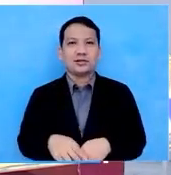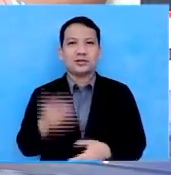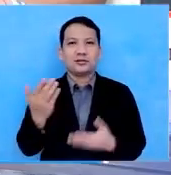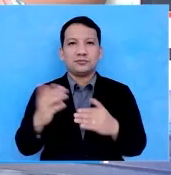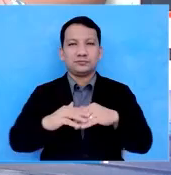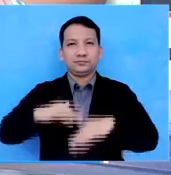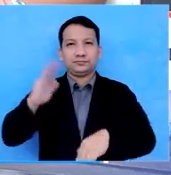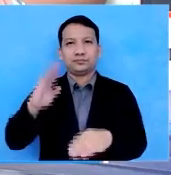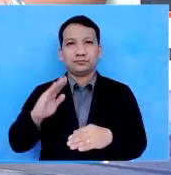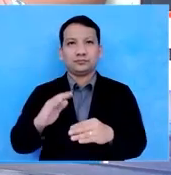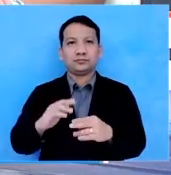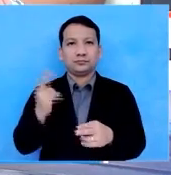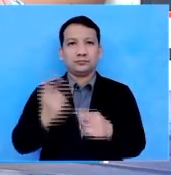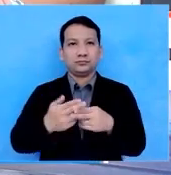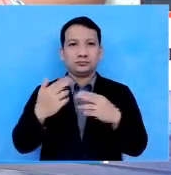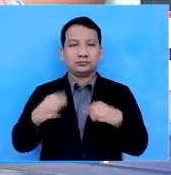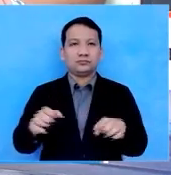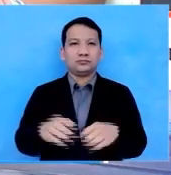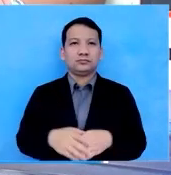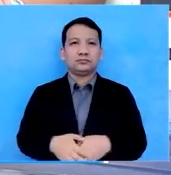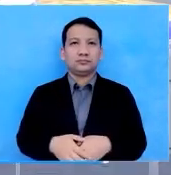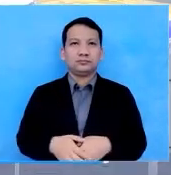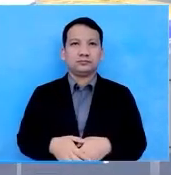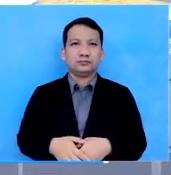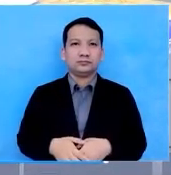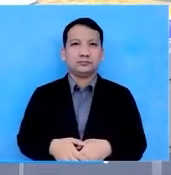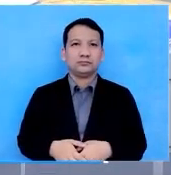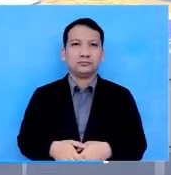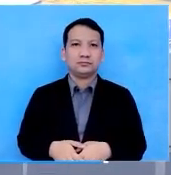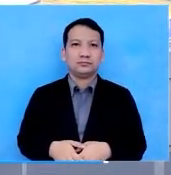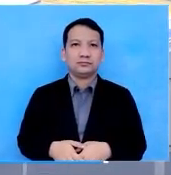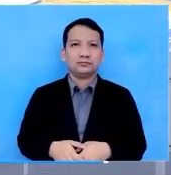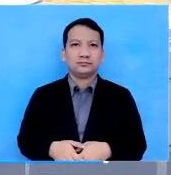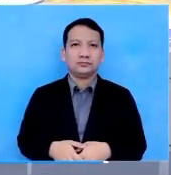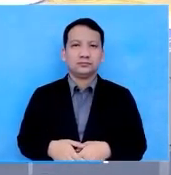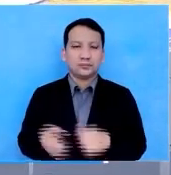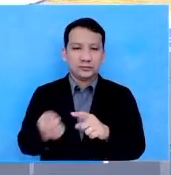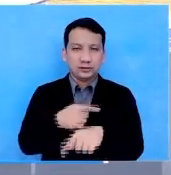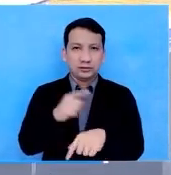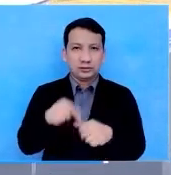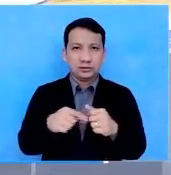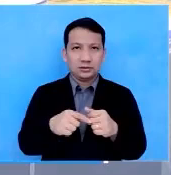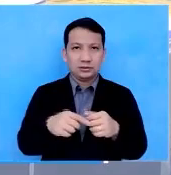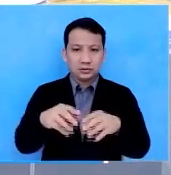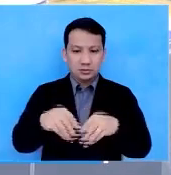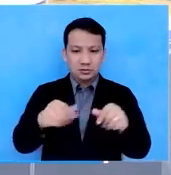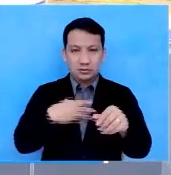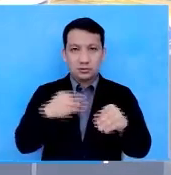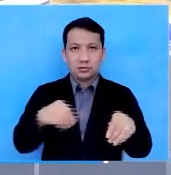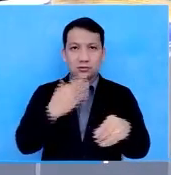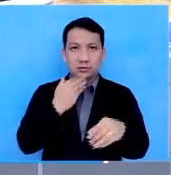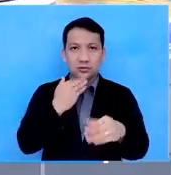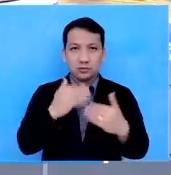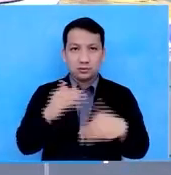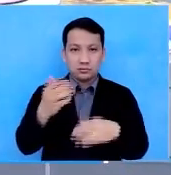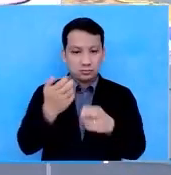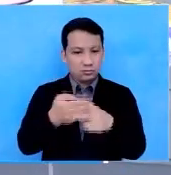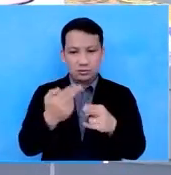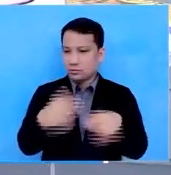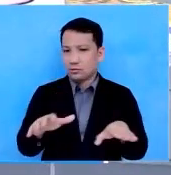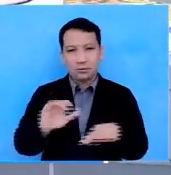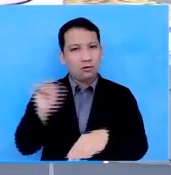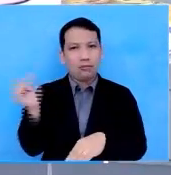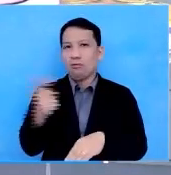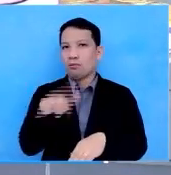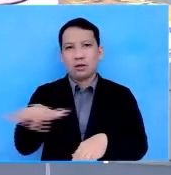nagpataas itlog pa rin? Lahat po talaga. As in, from flour to sugar, eggs, as in everything